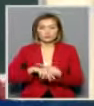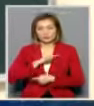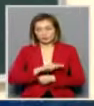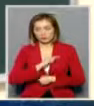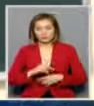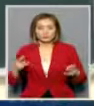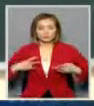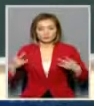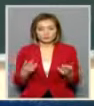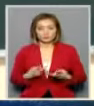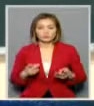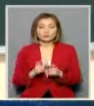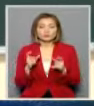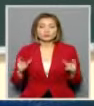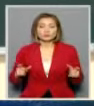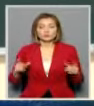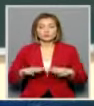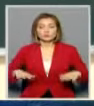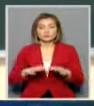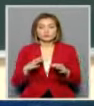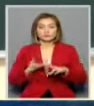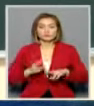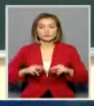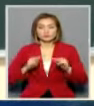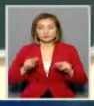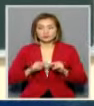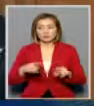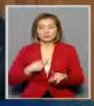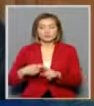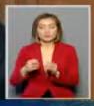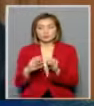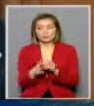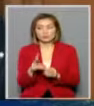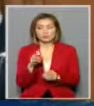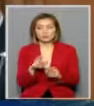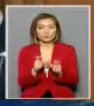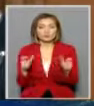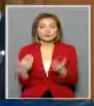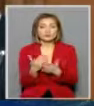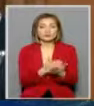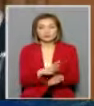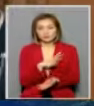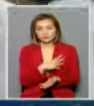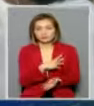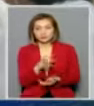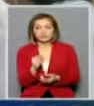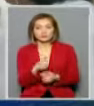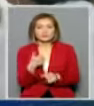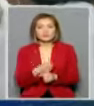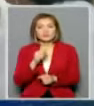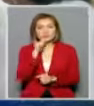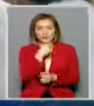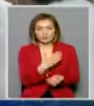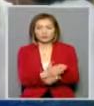предпринимательства необходимо со школьной скамьи. По словам педагога, в течение 15 лет в школьной программе был предмет «Основы